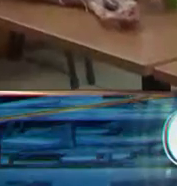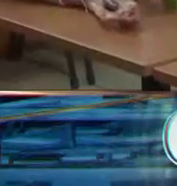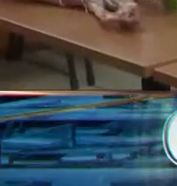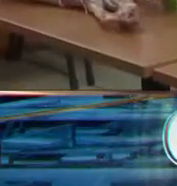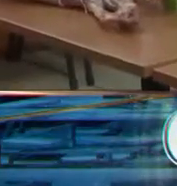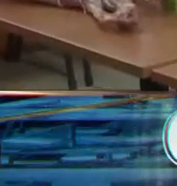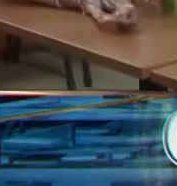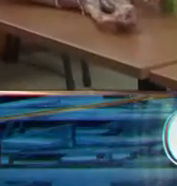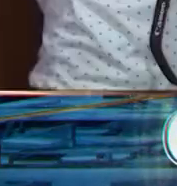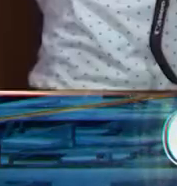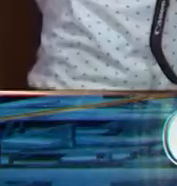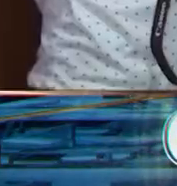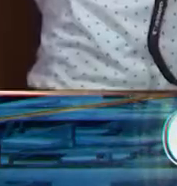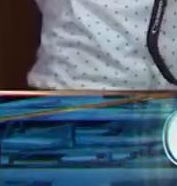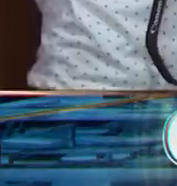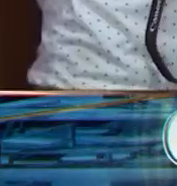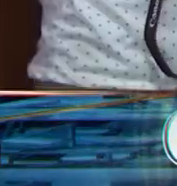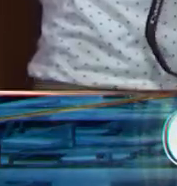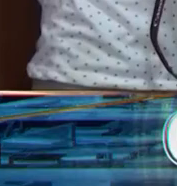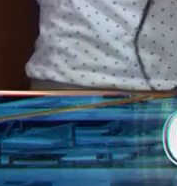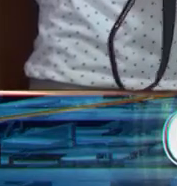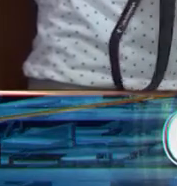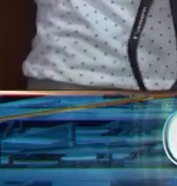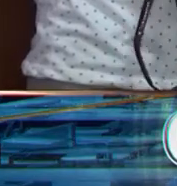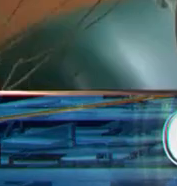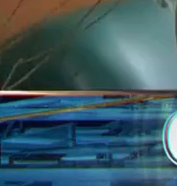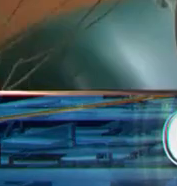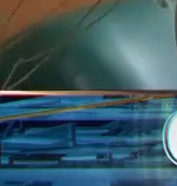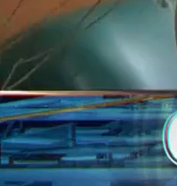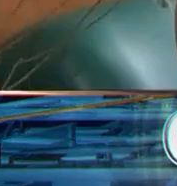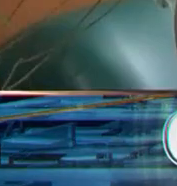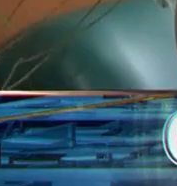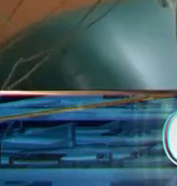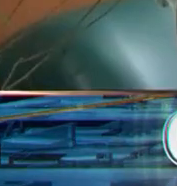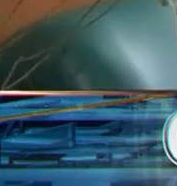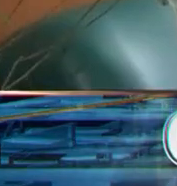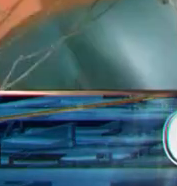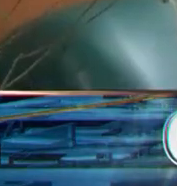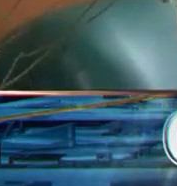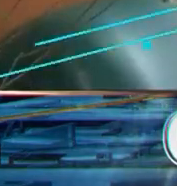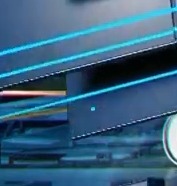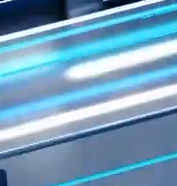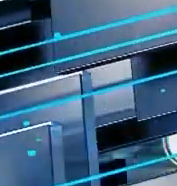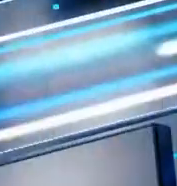Народная поддержка. Жители 8 сельских округов Аксуйского района оказали помощь медицинским работникам.